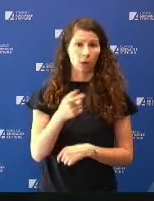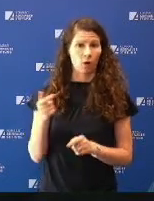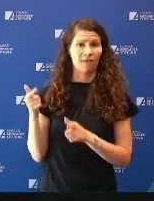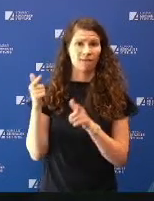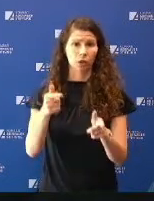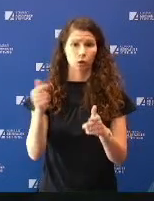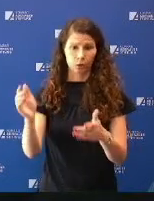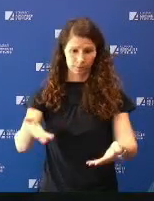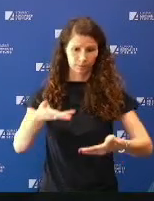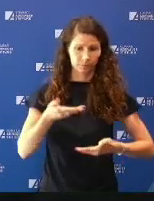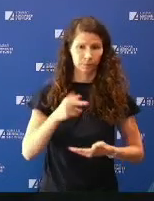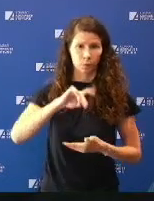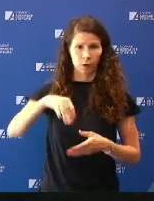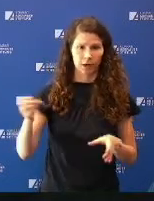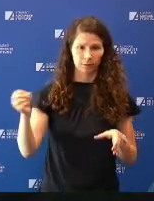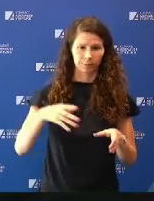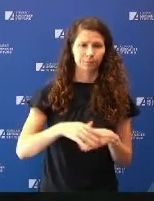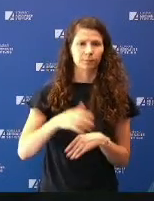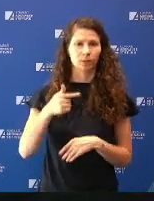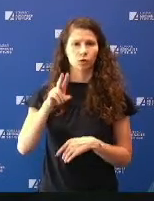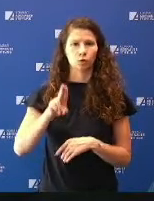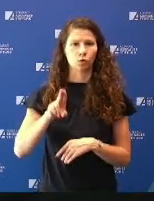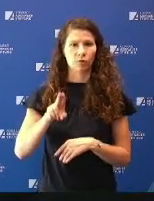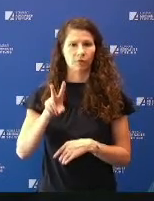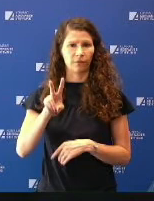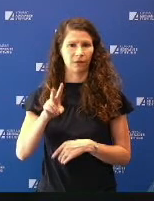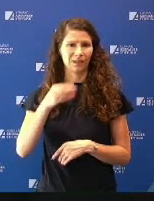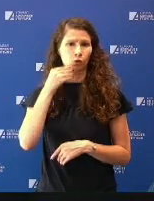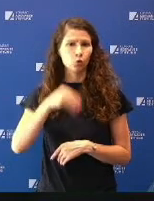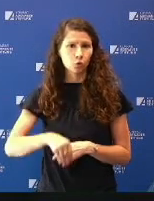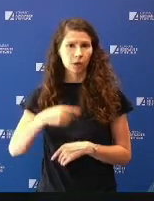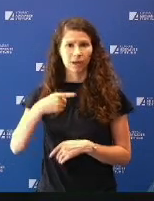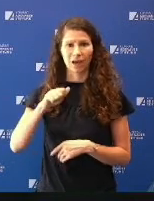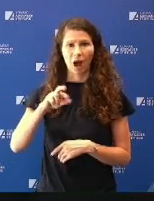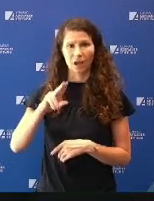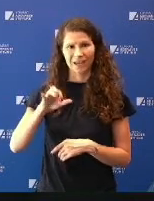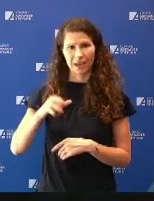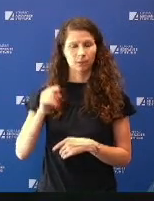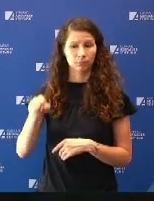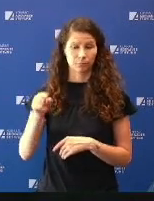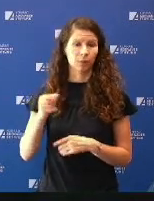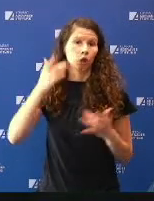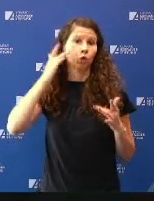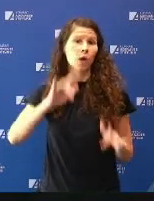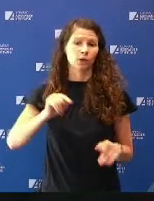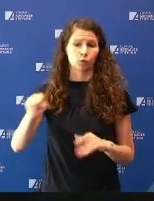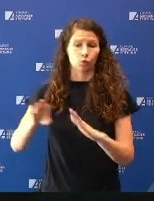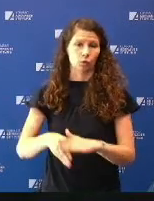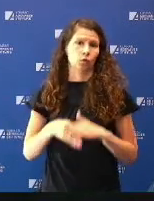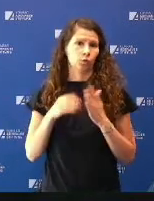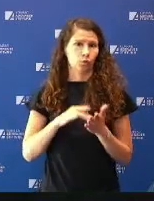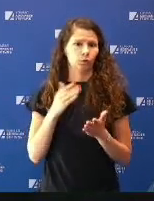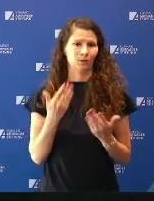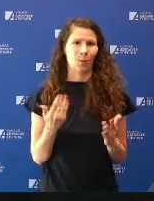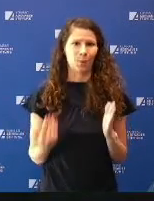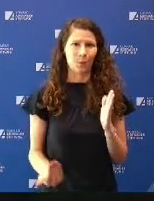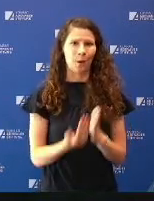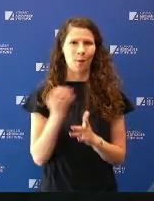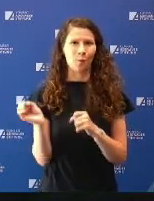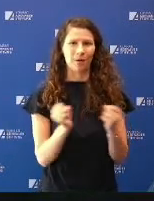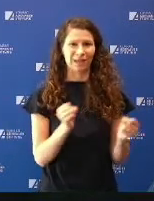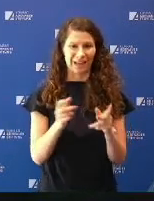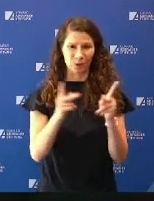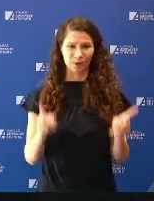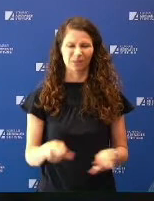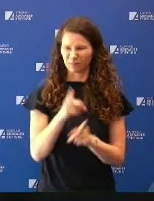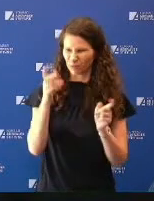eingebracht. Der TÜV Süd aus Garching hat uns bei der Zulassung der Shuttles unterstützt, weil so ein neuartiges Mobilitätskonzept ist natürlich, kann man sich